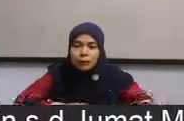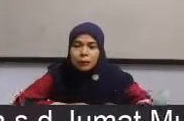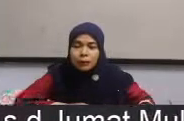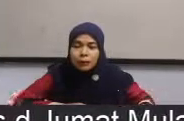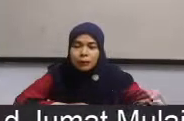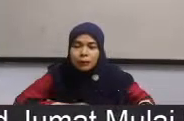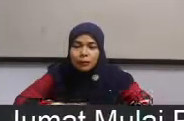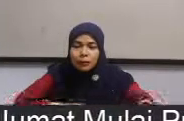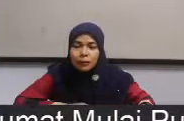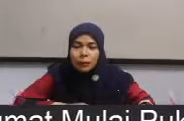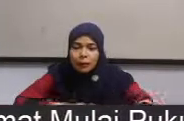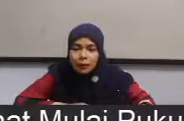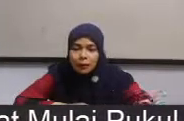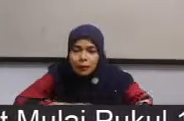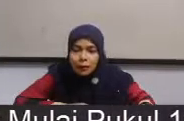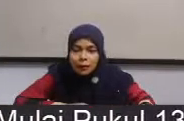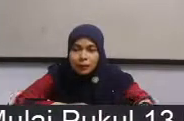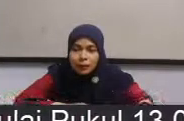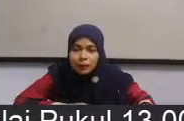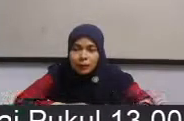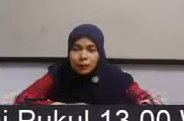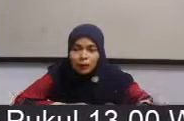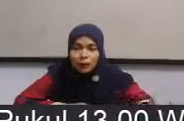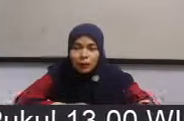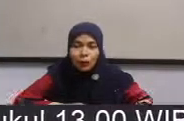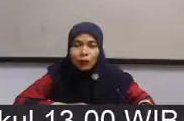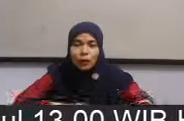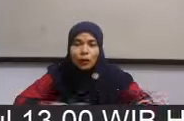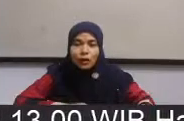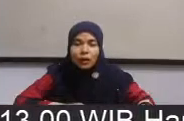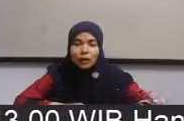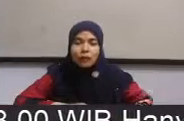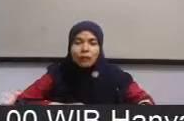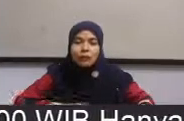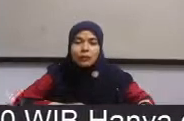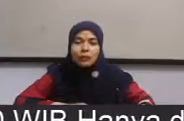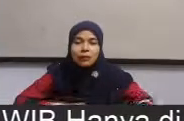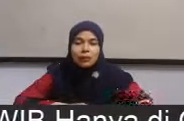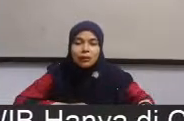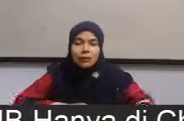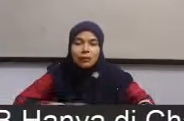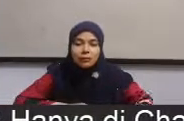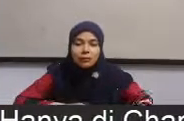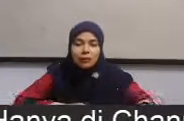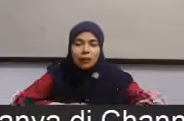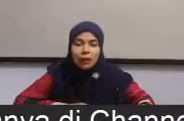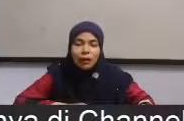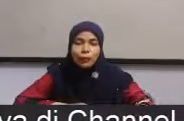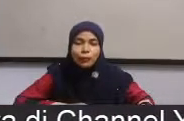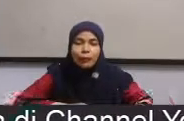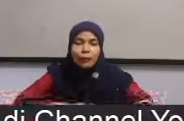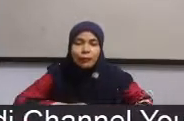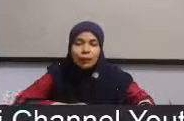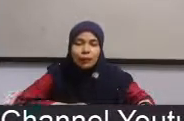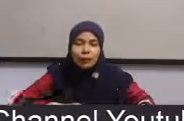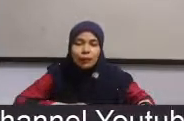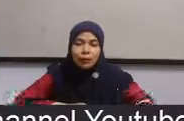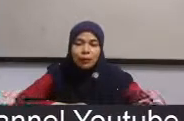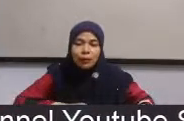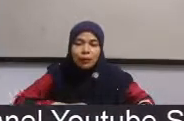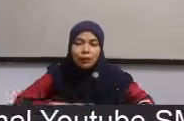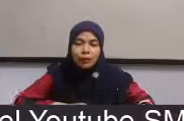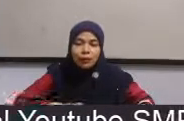jalur HH Ane mau nelpon yaitu udah hampir